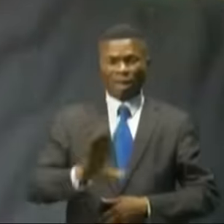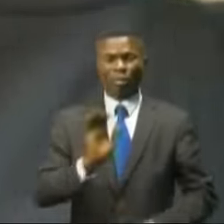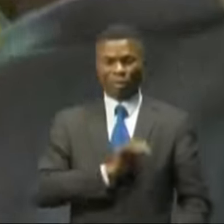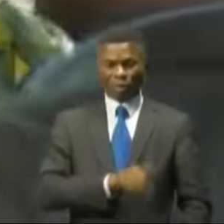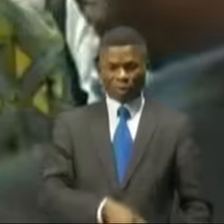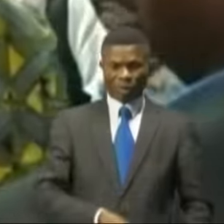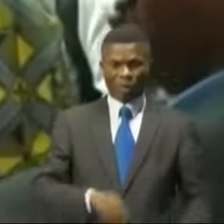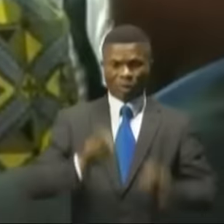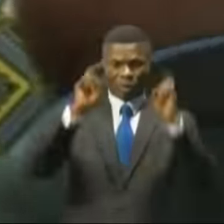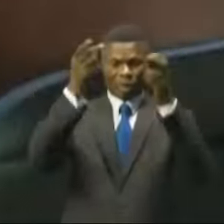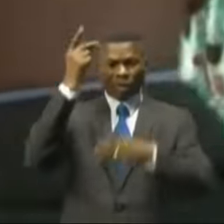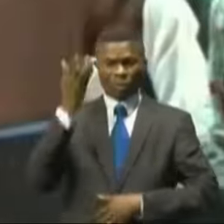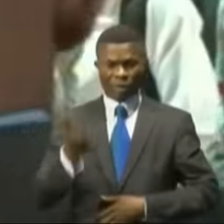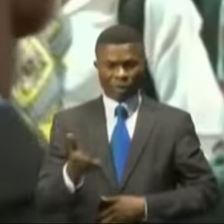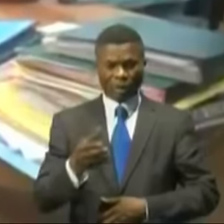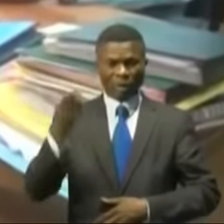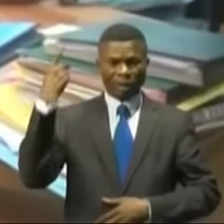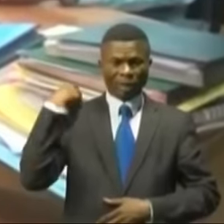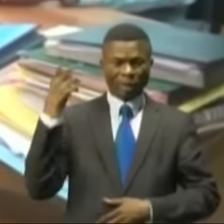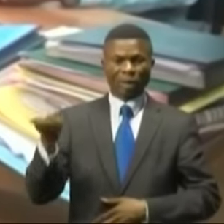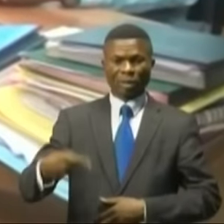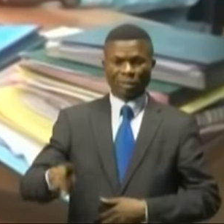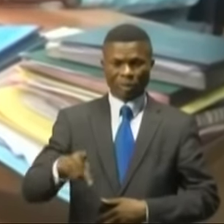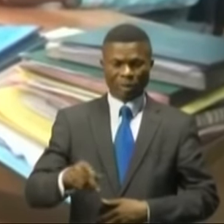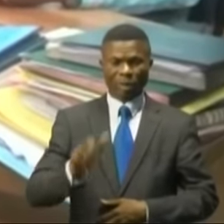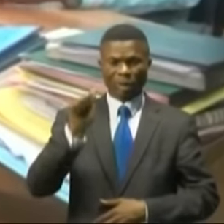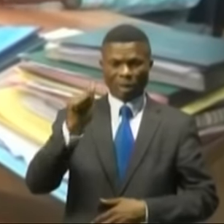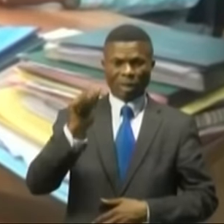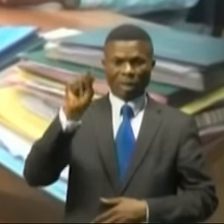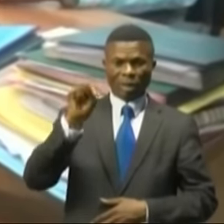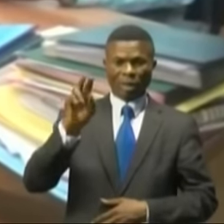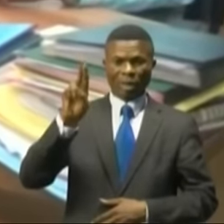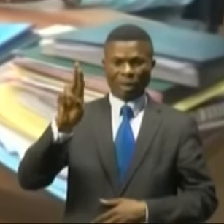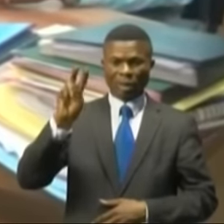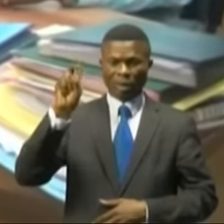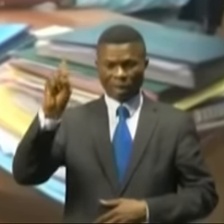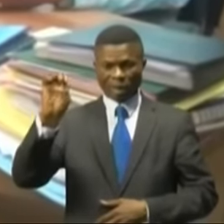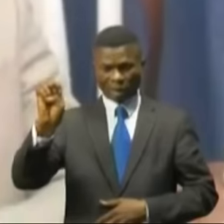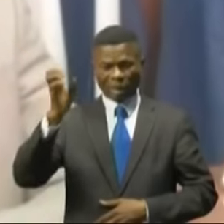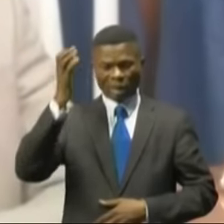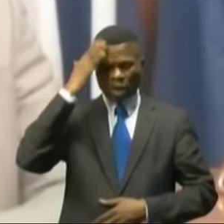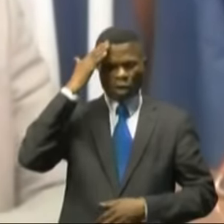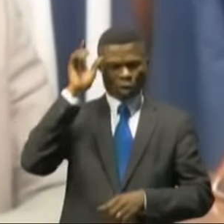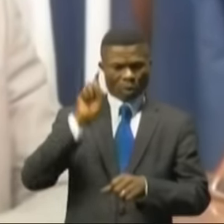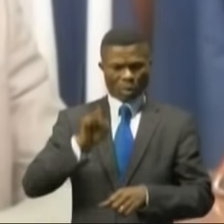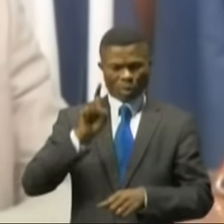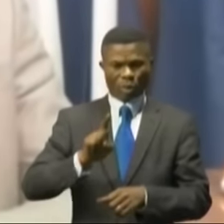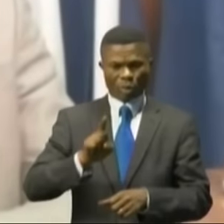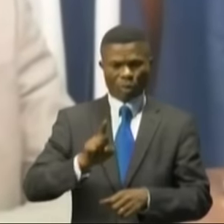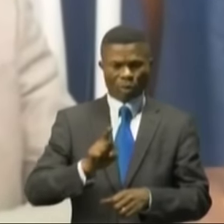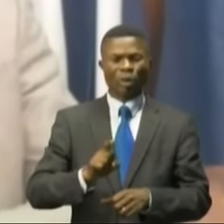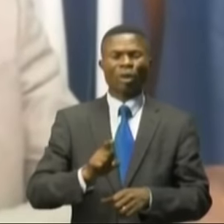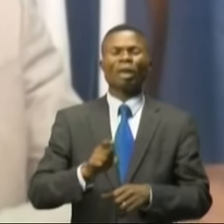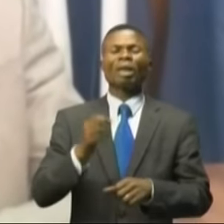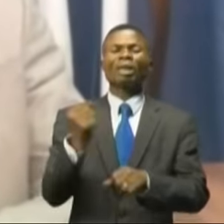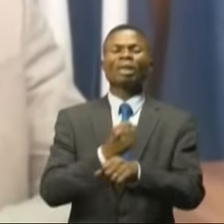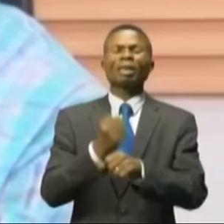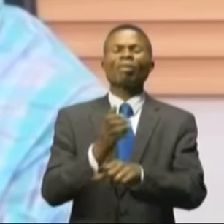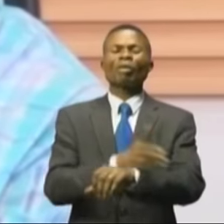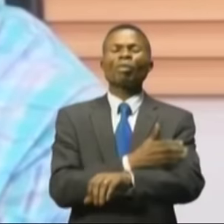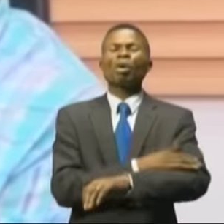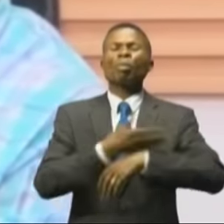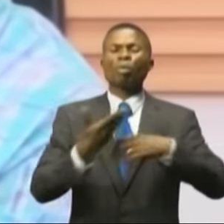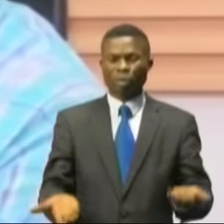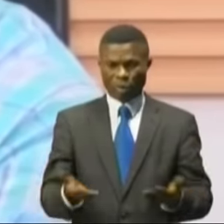dans la ville de Kinshasa. Le député provincial André Kongolo a voulu savoir davantage sur la cartographie des travaux qui